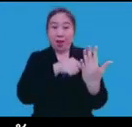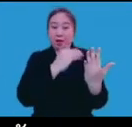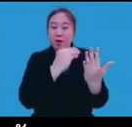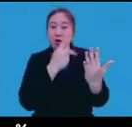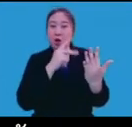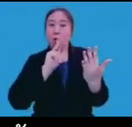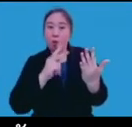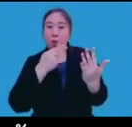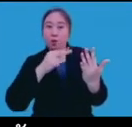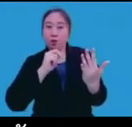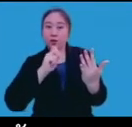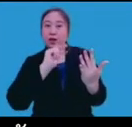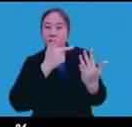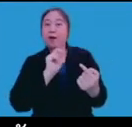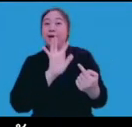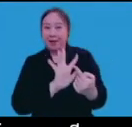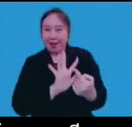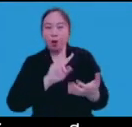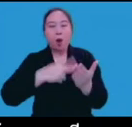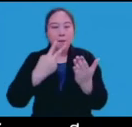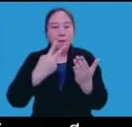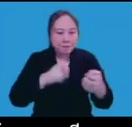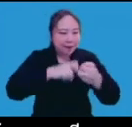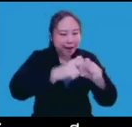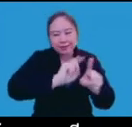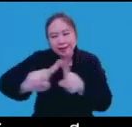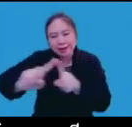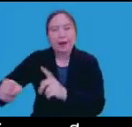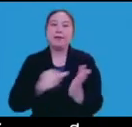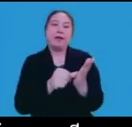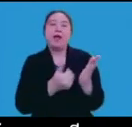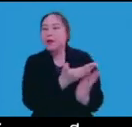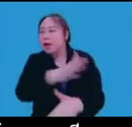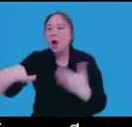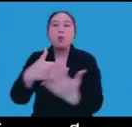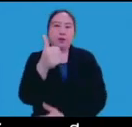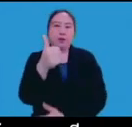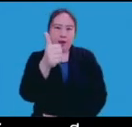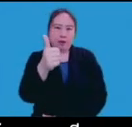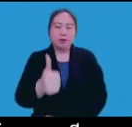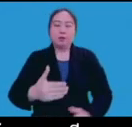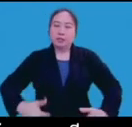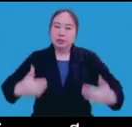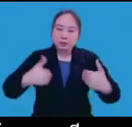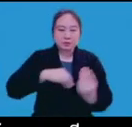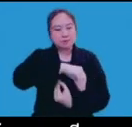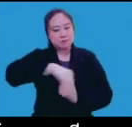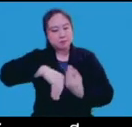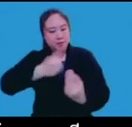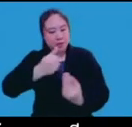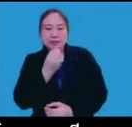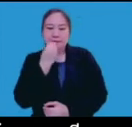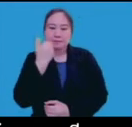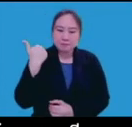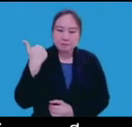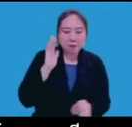อันนี้จะเป็นการรักษาได้ทุกโรคถ้าจะเทียบนะคะเพราะว่าเขาจะมีอยู่มีกินมีใช้มีความป